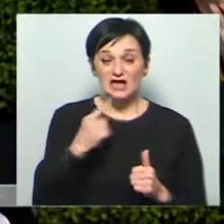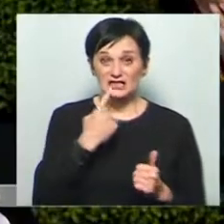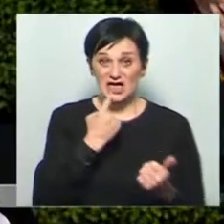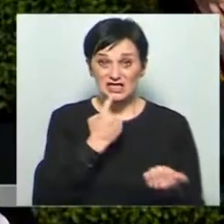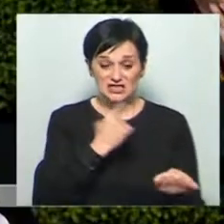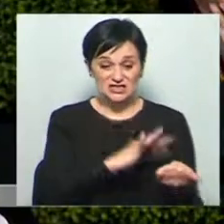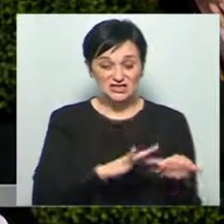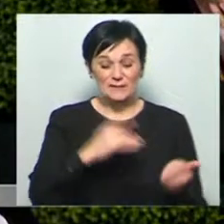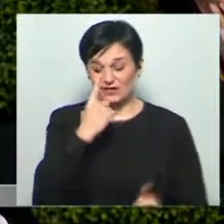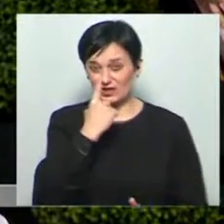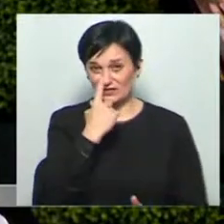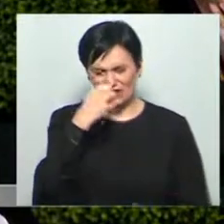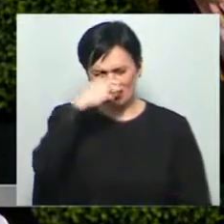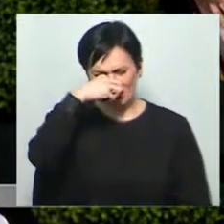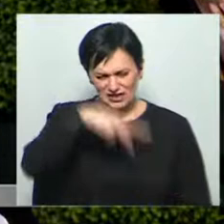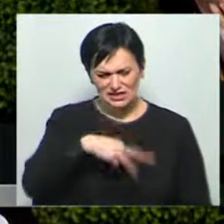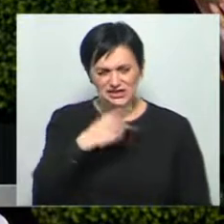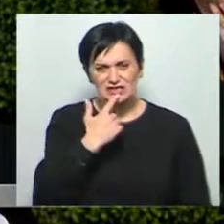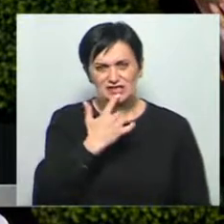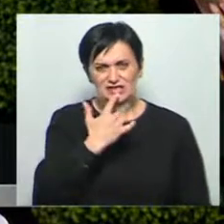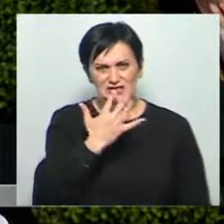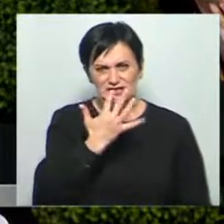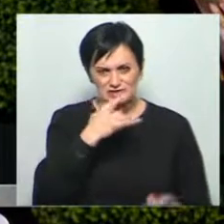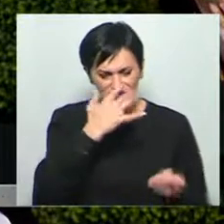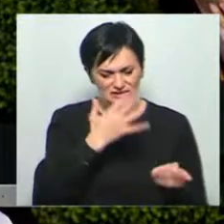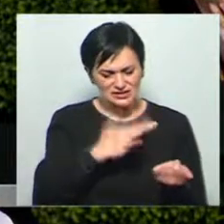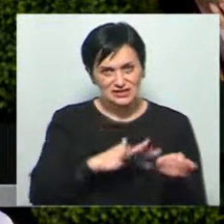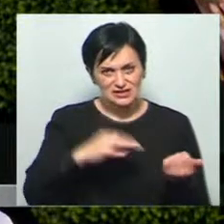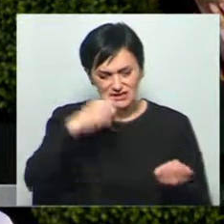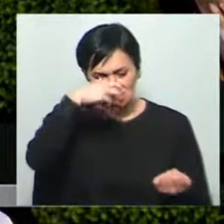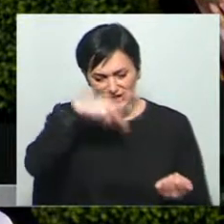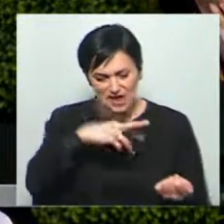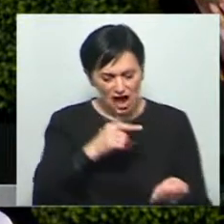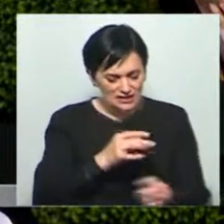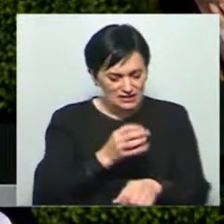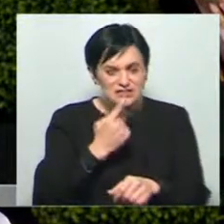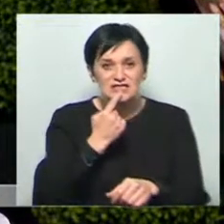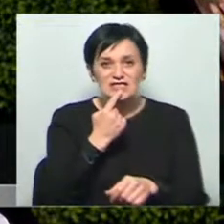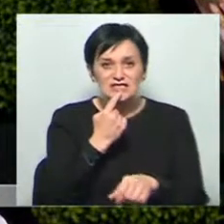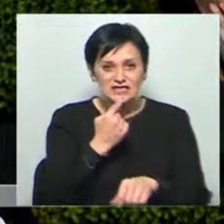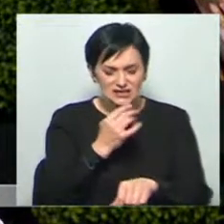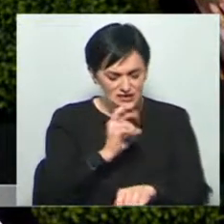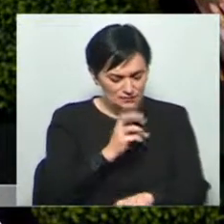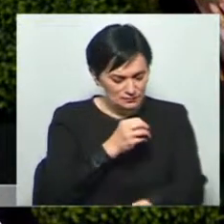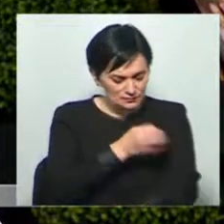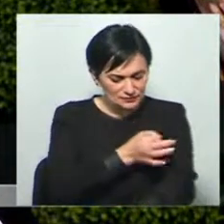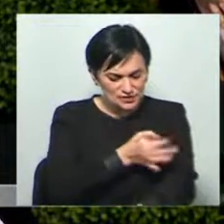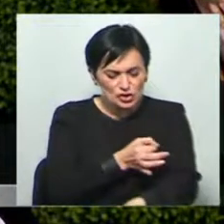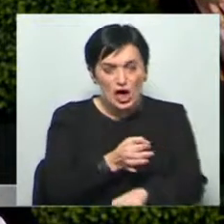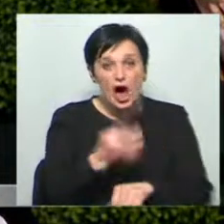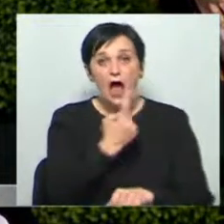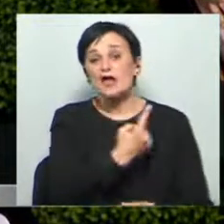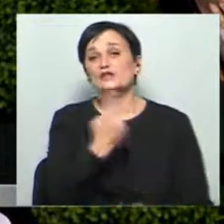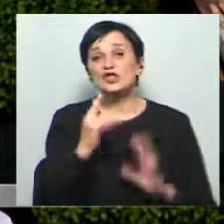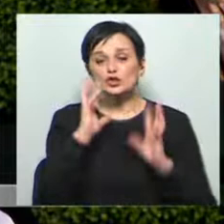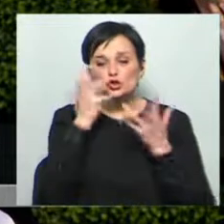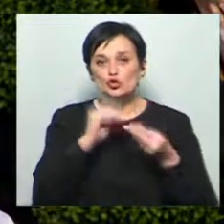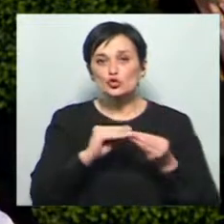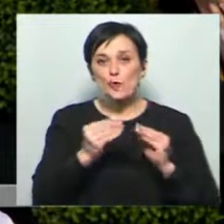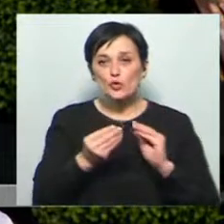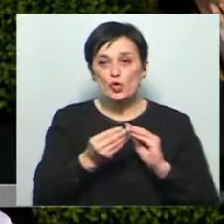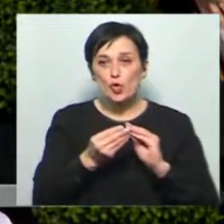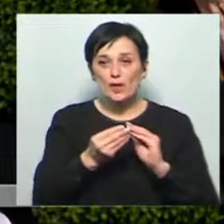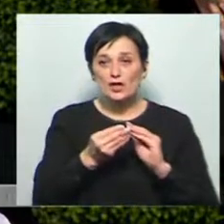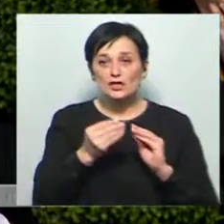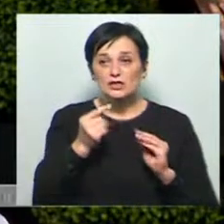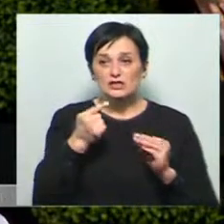სისხლდენისა, ცხოვრიდან სიტყვაზე ან რბილ ქსოვილებს შემატომის ან სისხლჩაქცევისა, ერთ-ერთი სერიოზული პრობლემა არის სახსარში